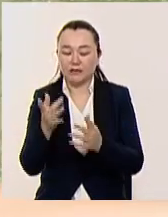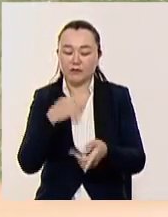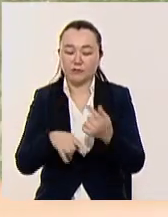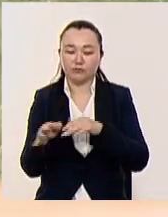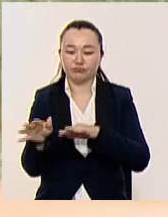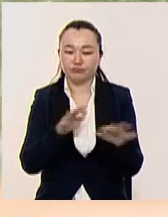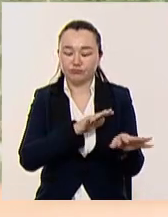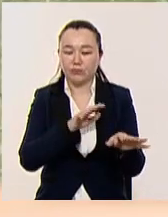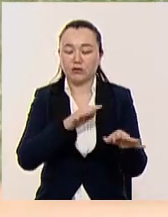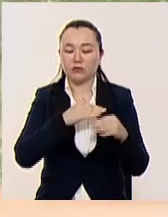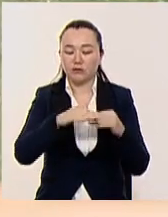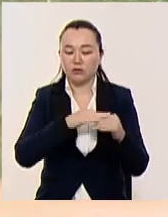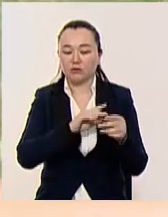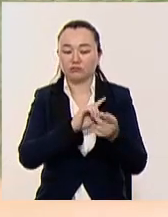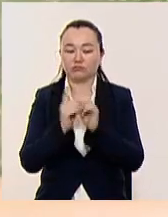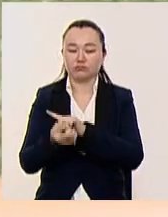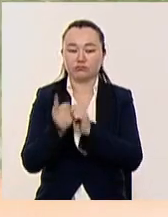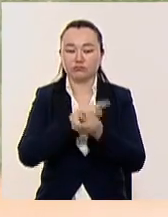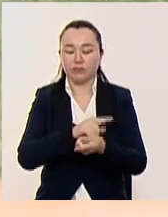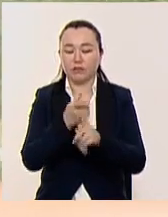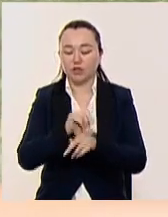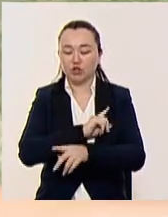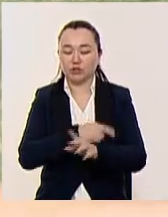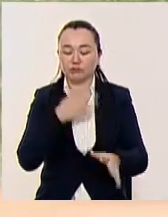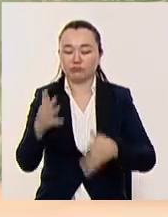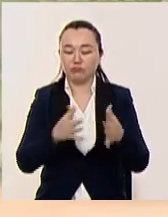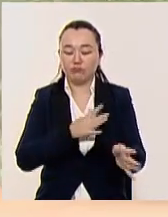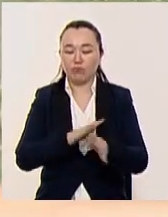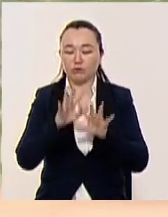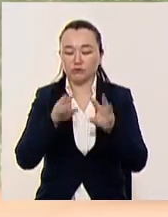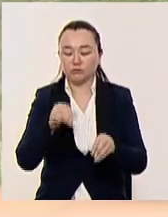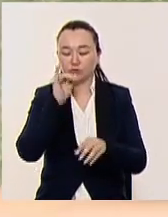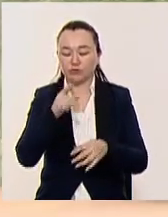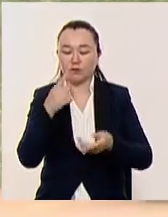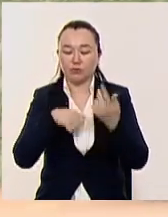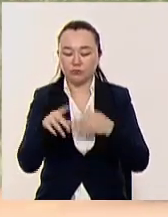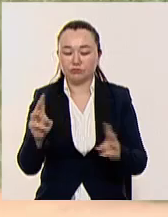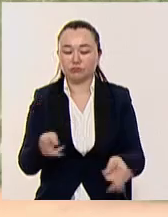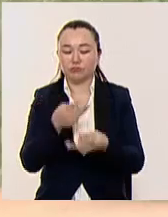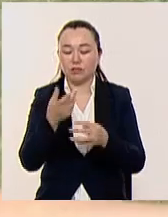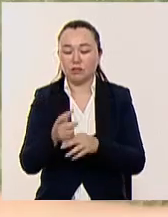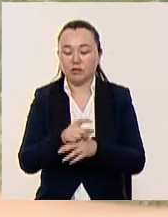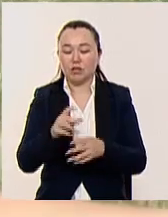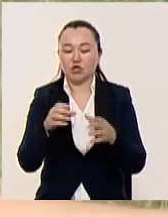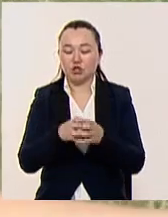қарай соғып бағытын өзгертіп отыр. Қатты желдің кесірінен өрт толық өшпей бықсып жатыр. Жеке құрам тынымсыз жұмыс істеп жатыр.